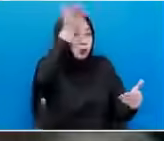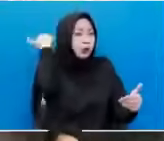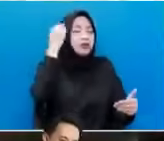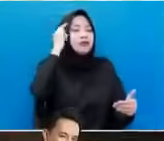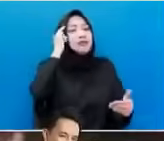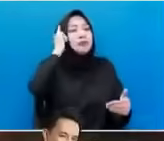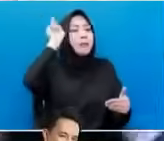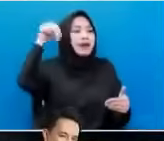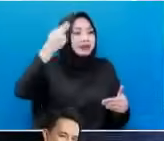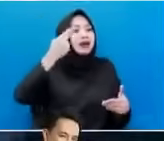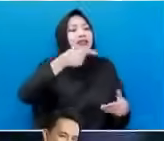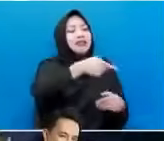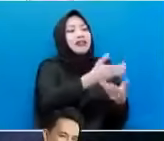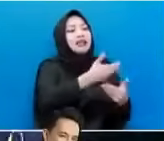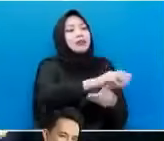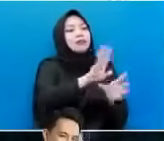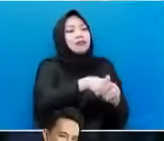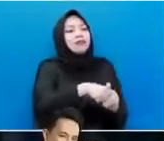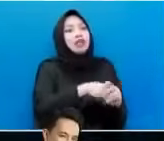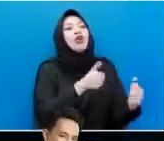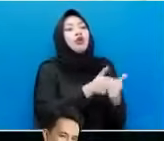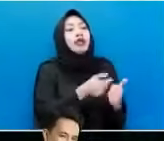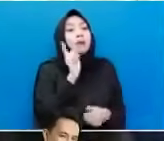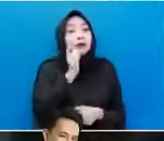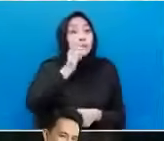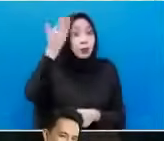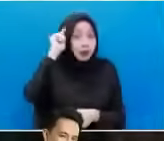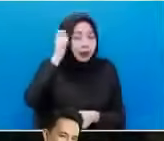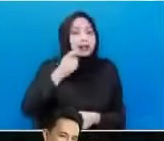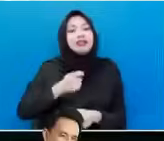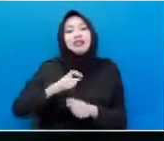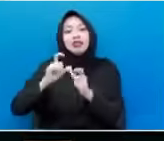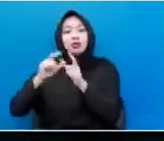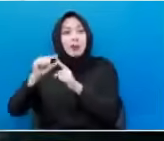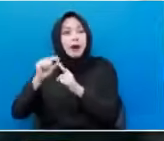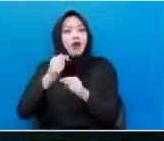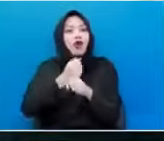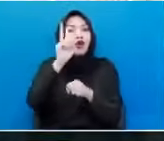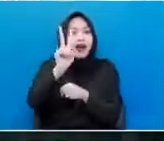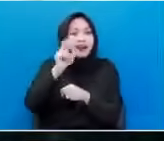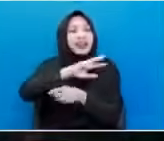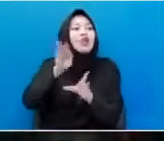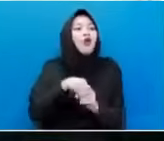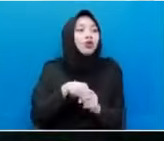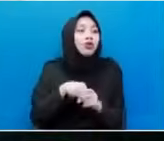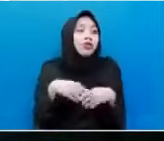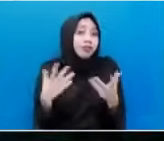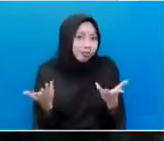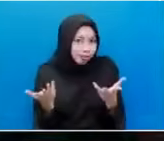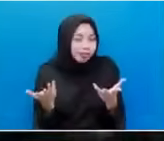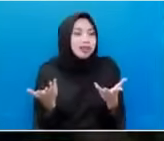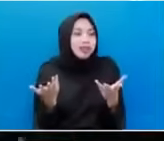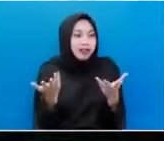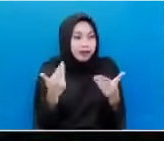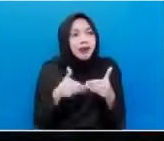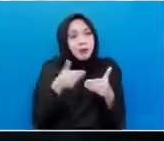Bang Surya Paloh juga dulunya Golkar yang EE merupakan partai biasa ikut dalam kekuasaan Jadi buat saya tidak mengagetkan kalau dalam